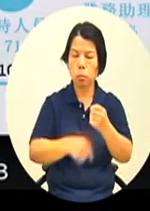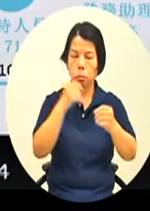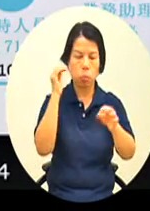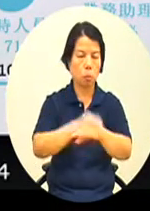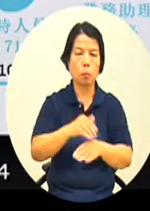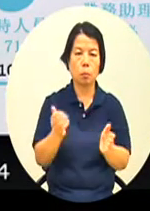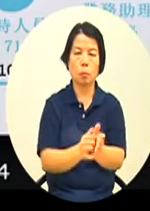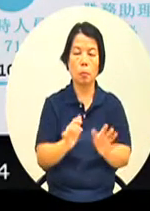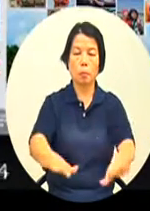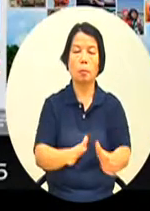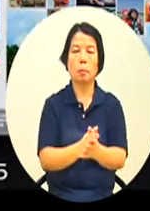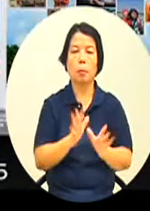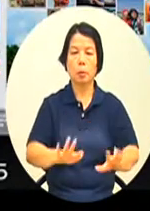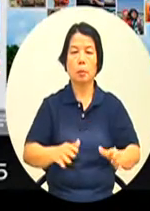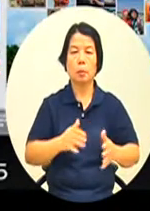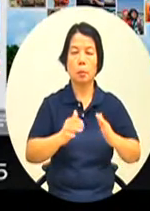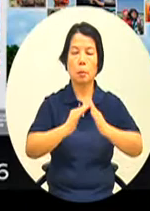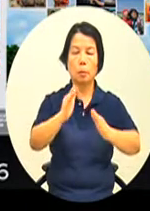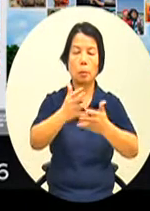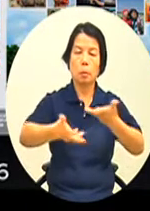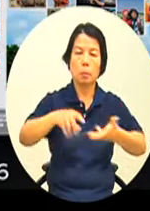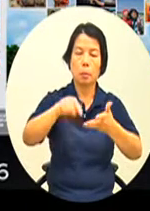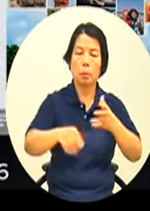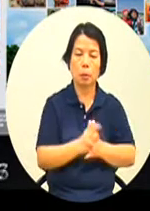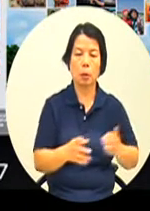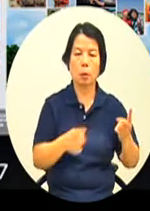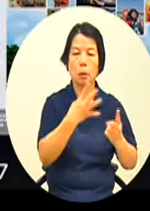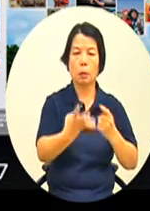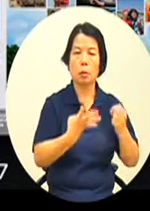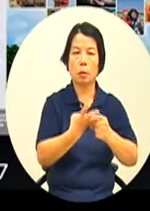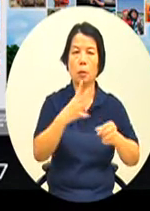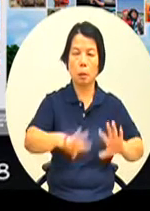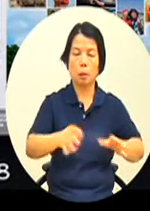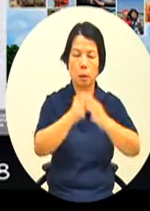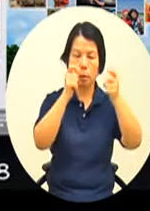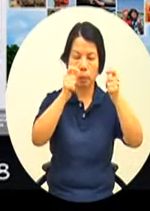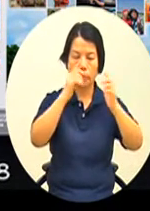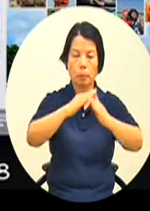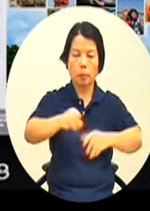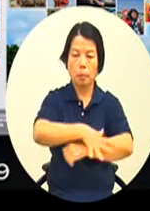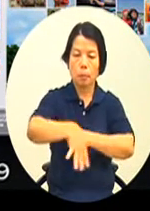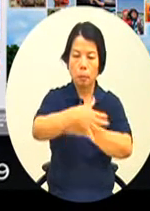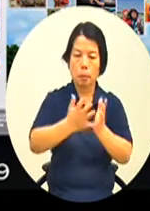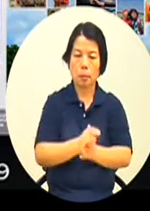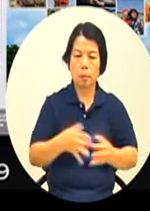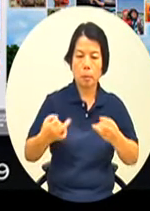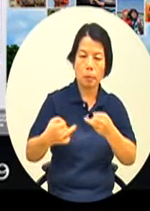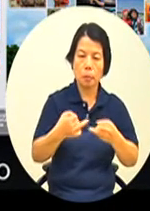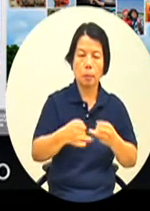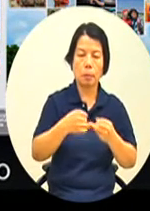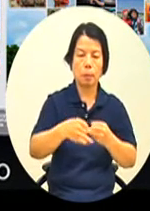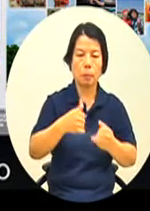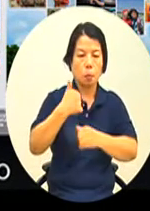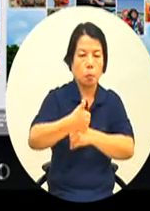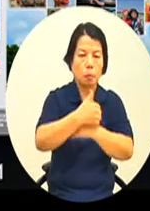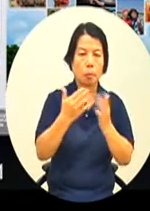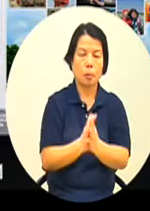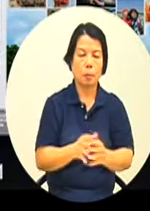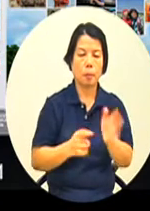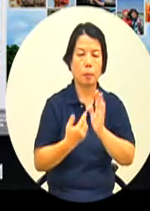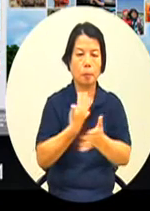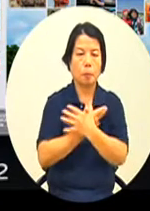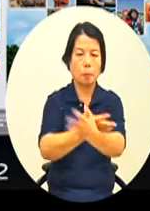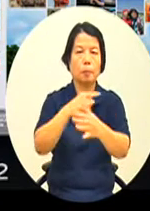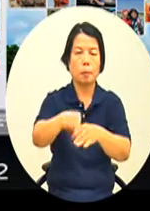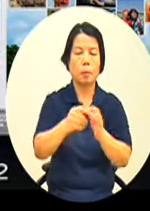天也刚好在市政会议上，我们完成了这个104年度高雄市府各局处的一个绩优职工表扬哦，我们共计有20位